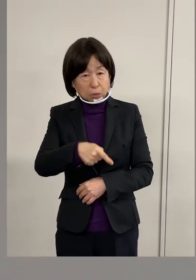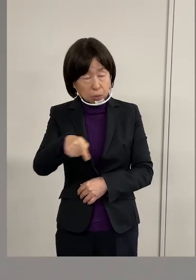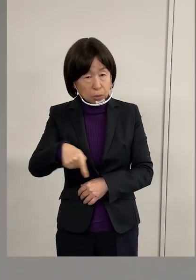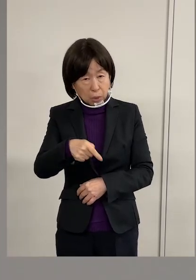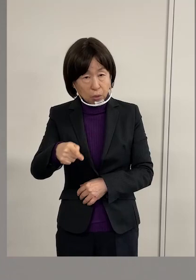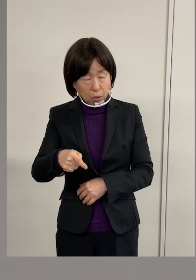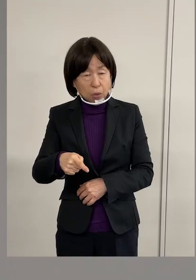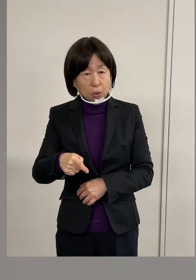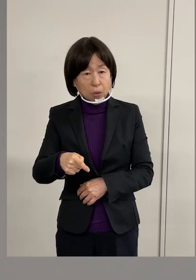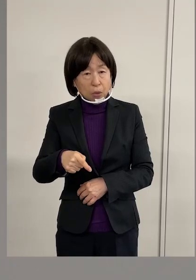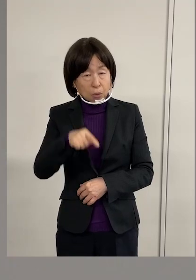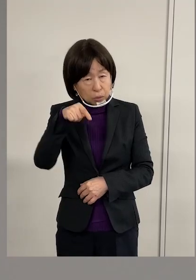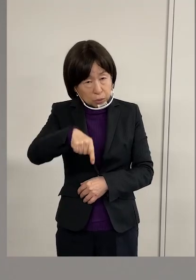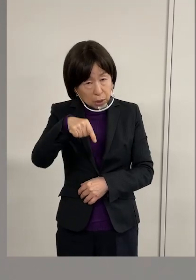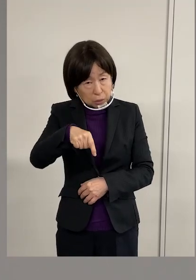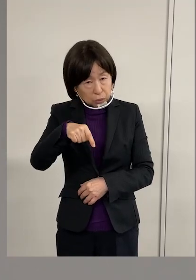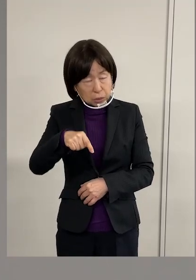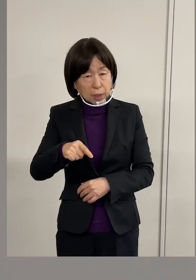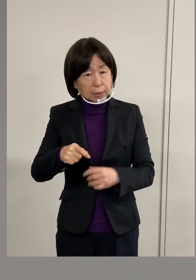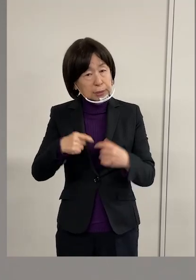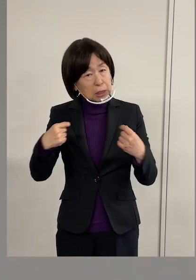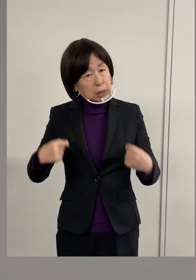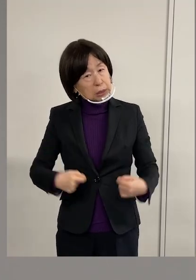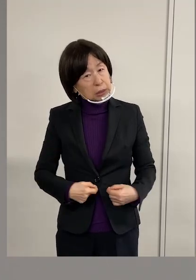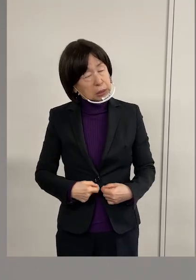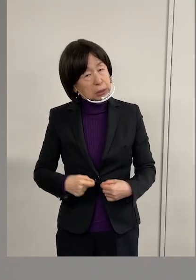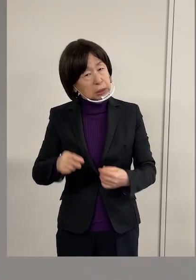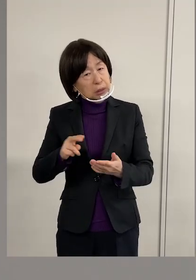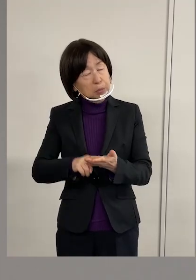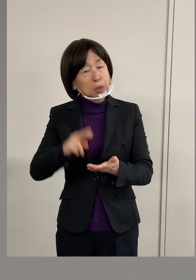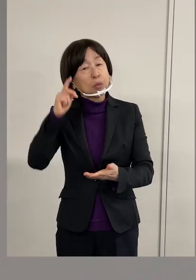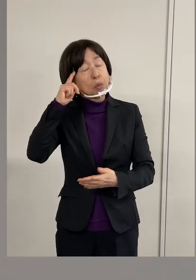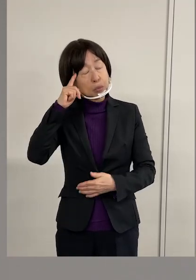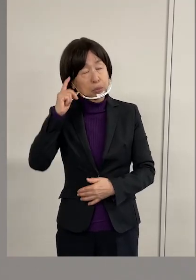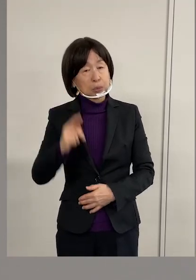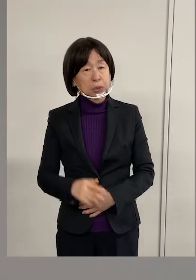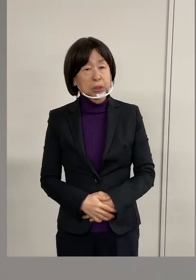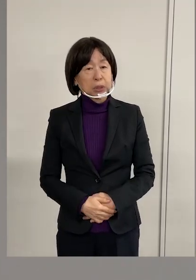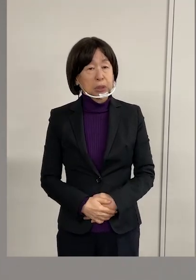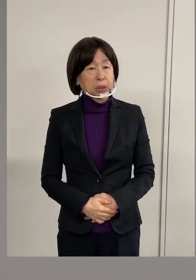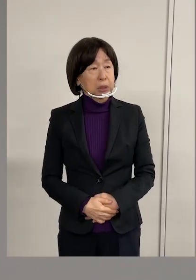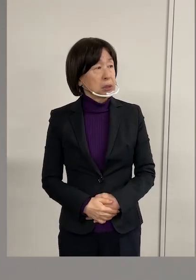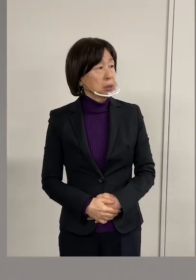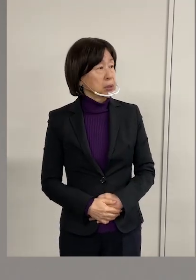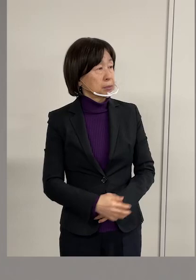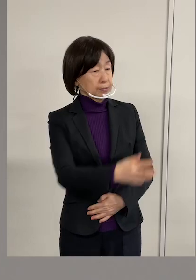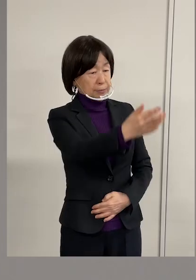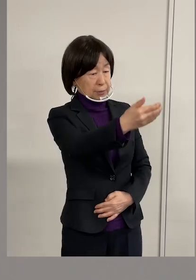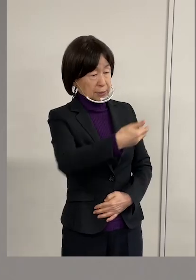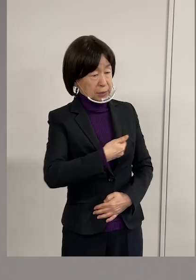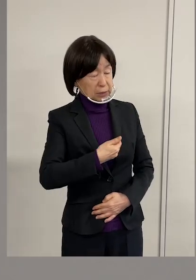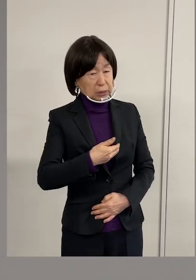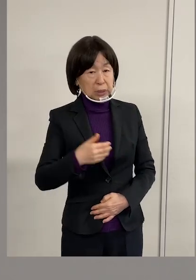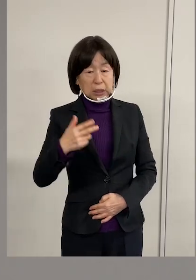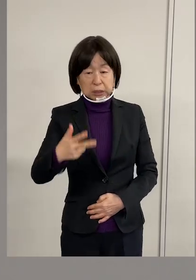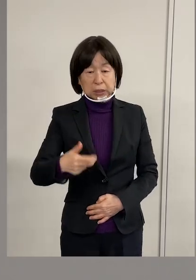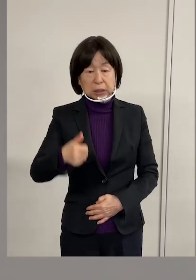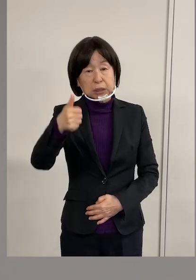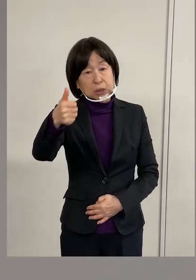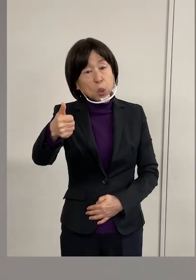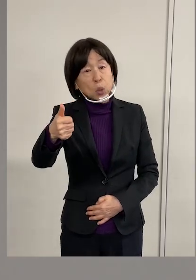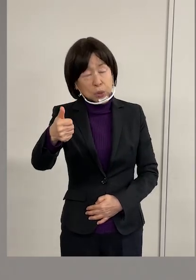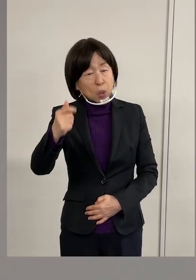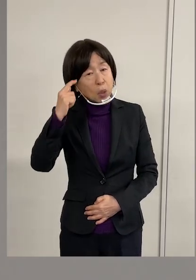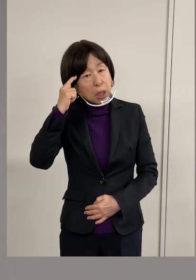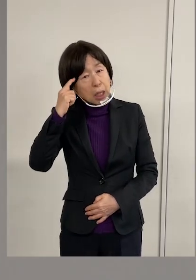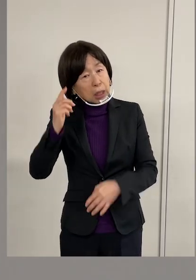決定するというスケジュールに、今のところなってます。 市長の、その引き下げの受け止め